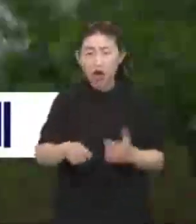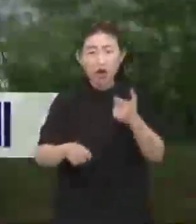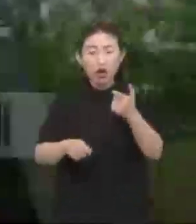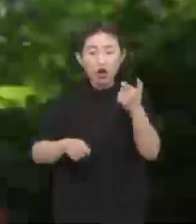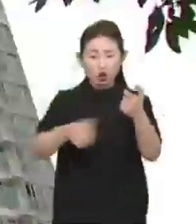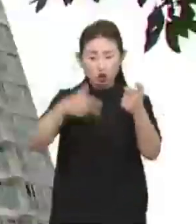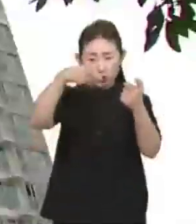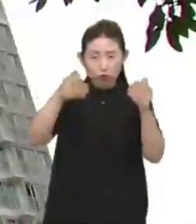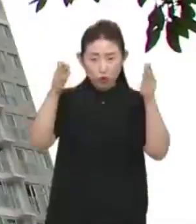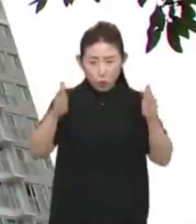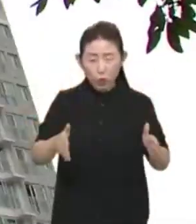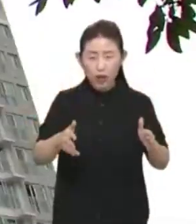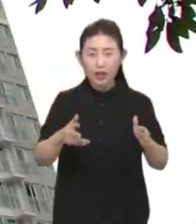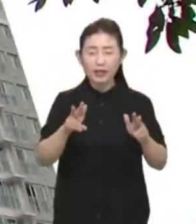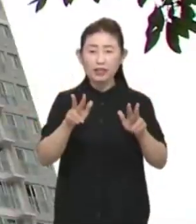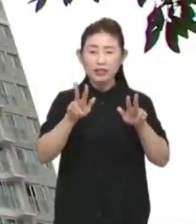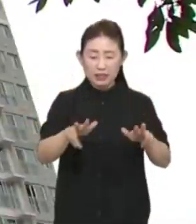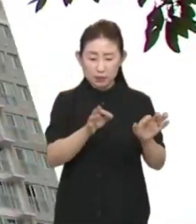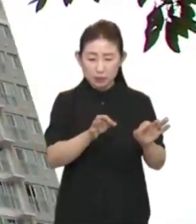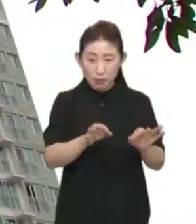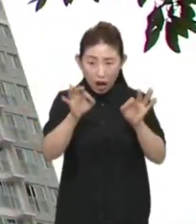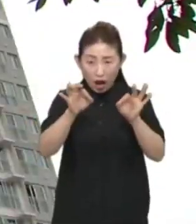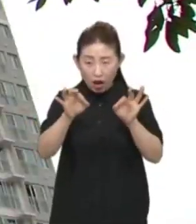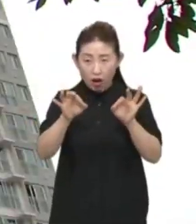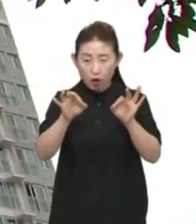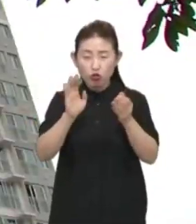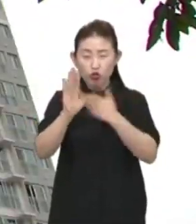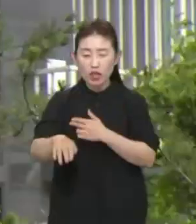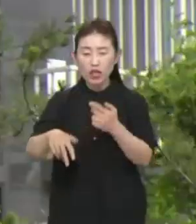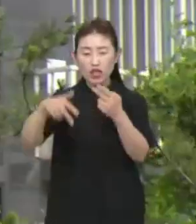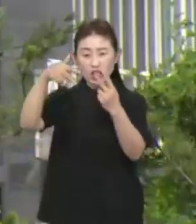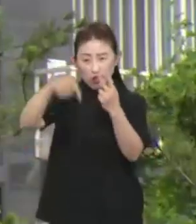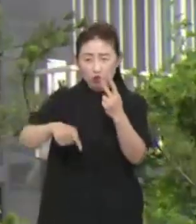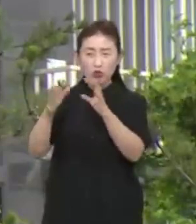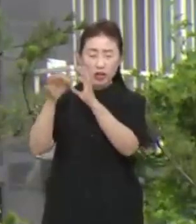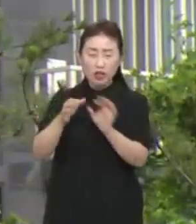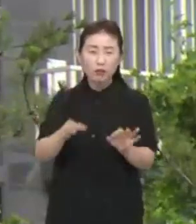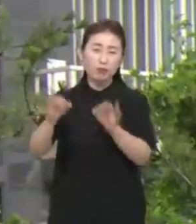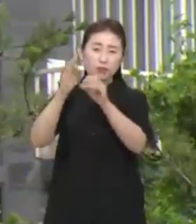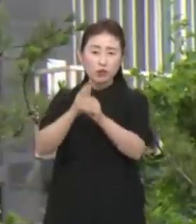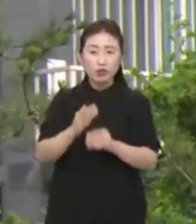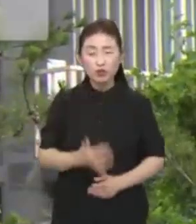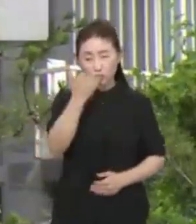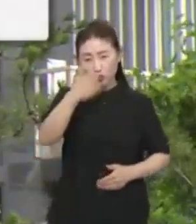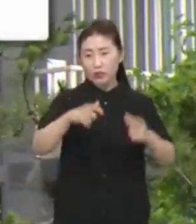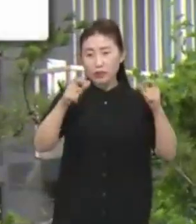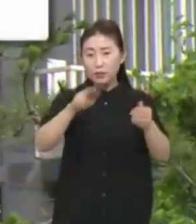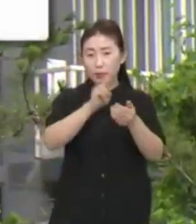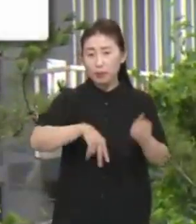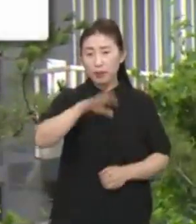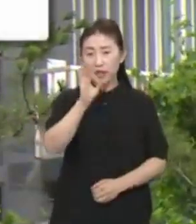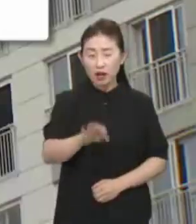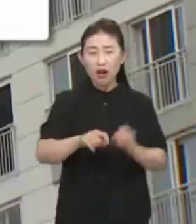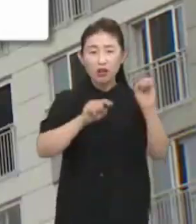만에 보합세로 전환된 이후 2주 연속 상승세입니다. 충남 지역의 아파트